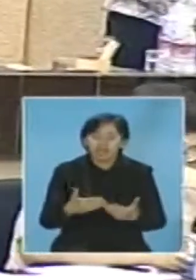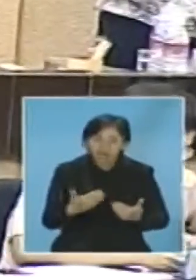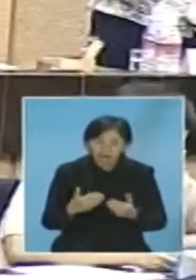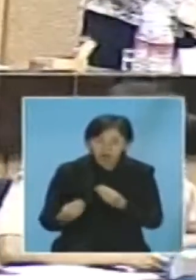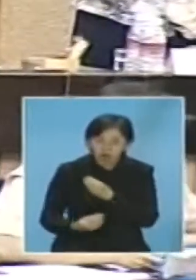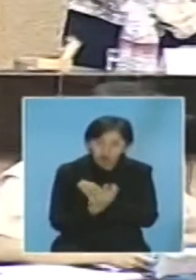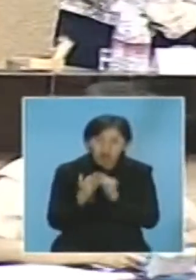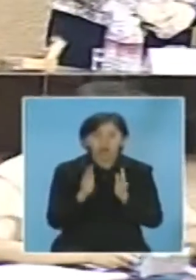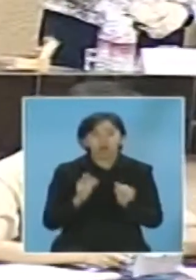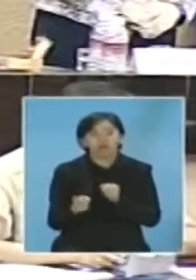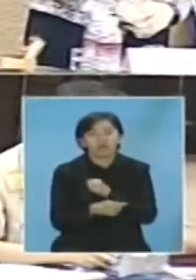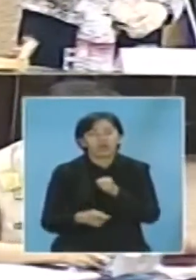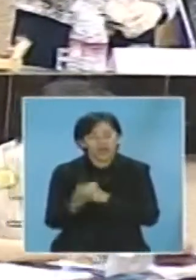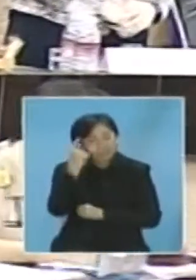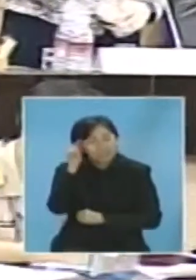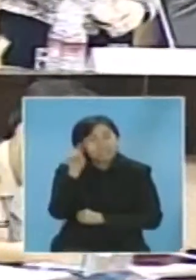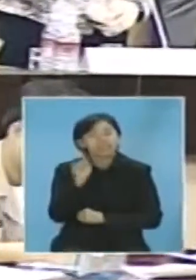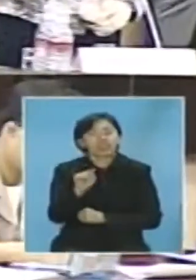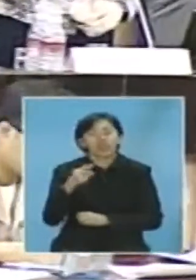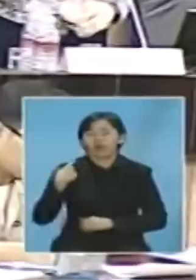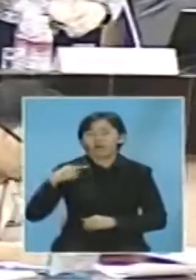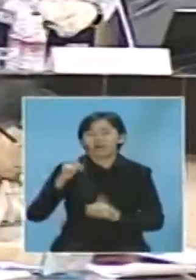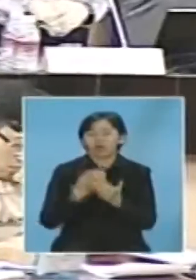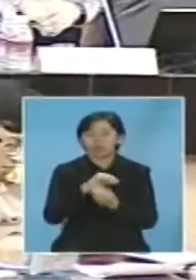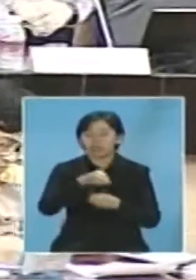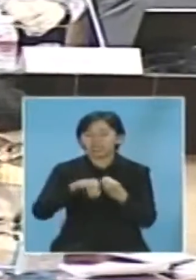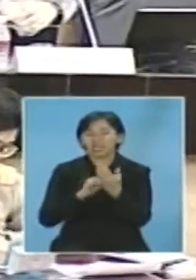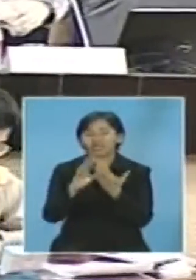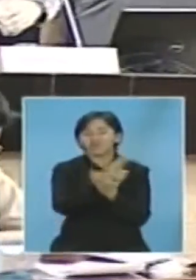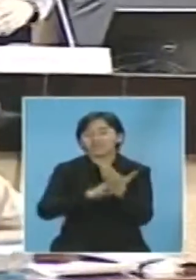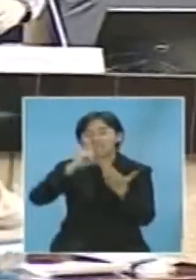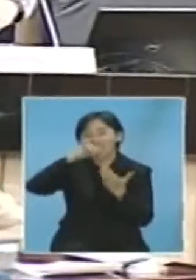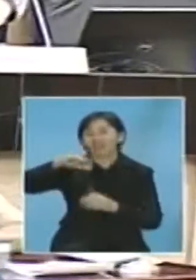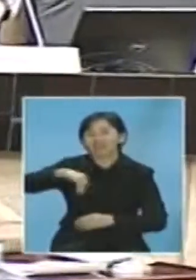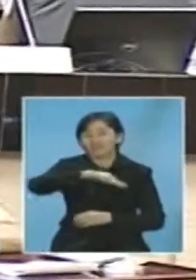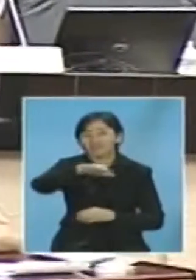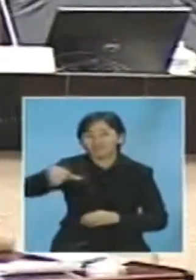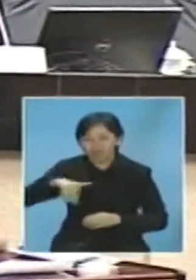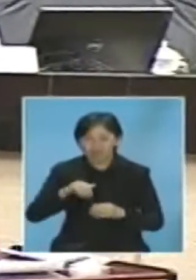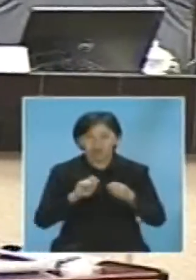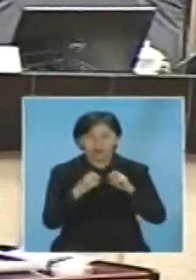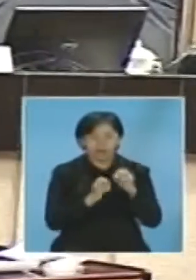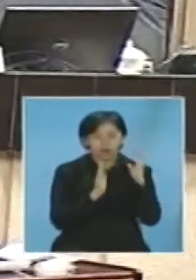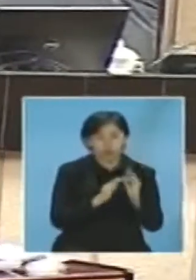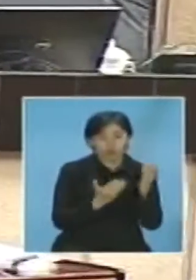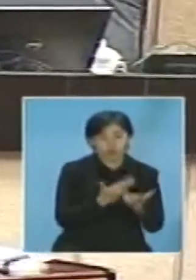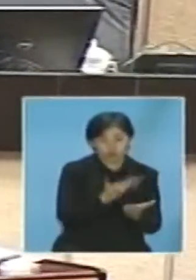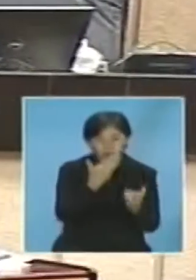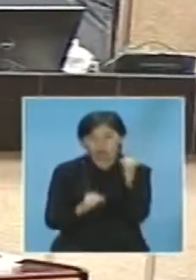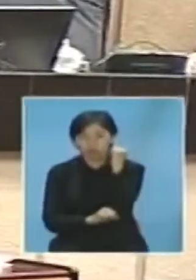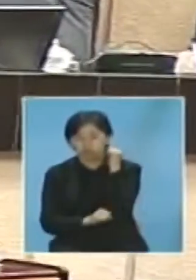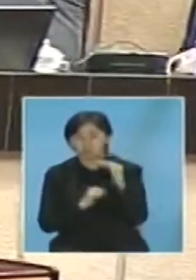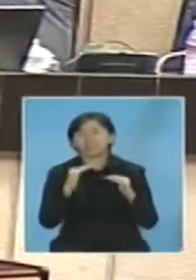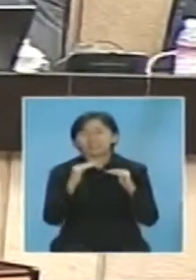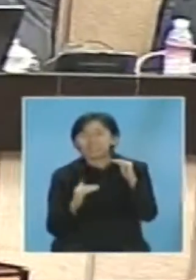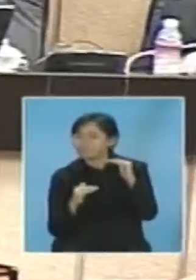ที่หายไปของชาวนาตลอดจนประโยชน์ของเศรษฐกิจของประเทศโดยรวมในการลดช่องว่างระหว่างคนรวยคนจน